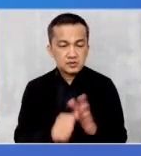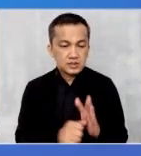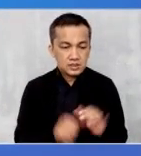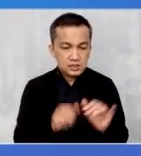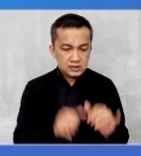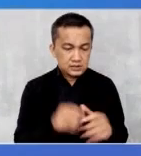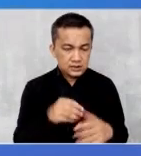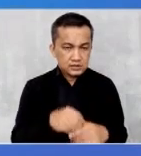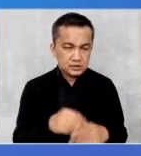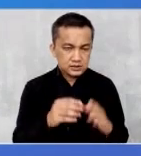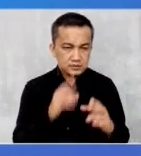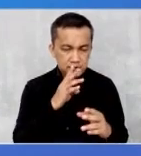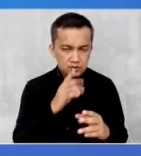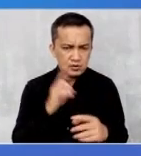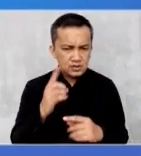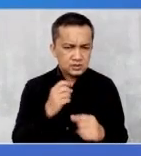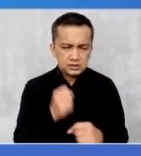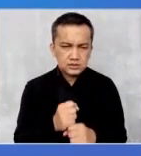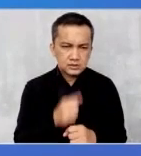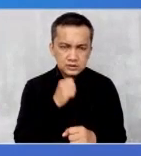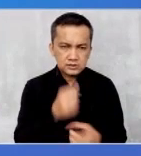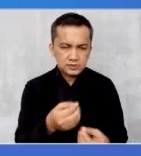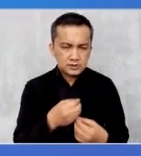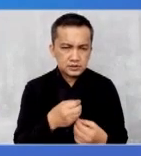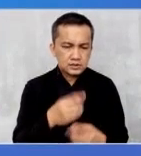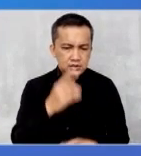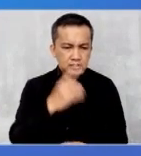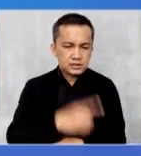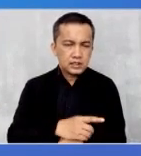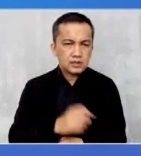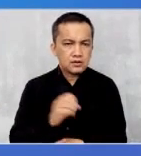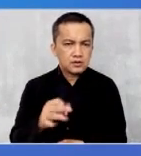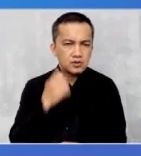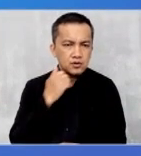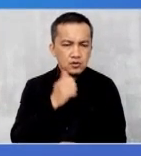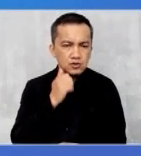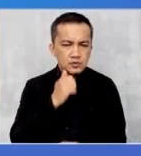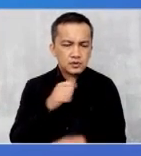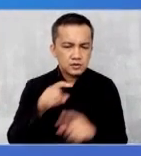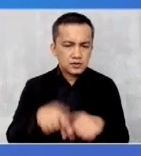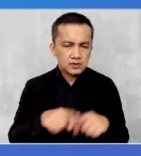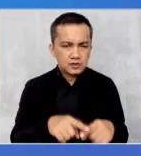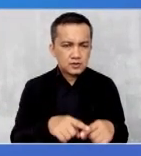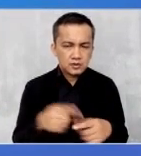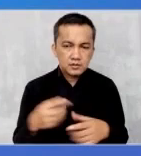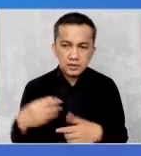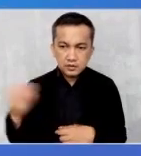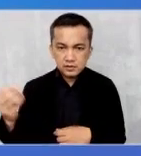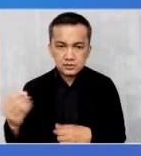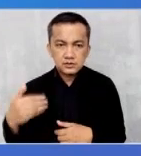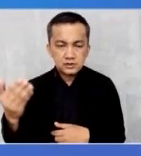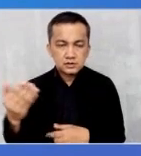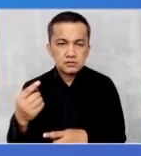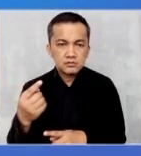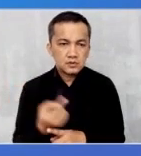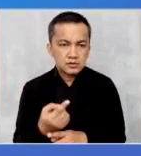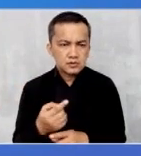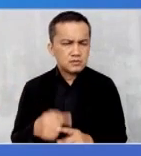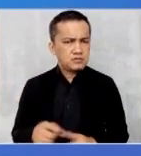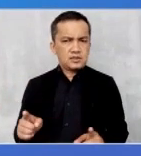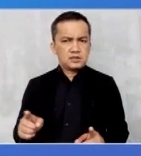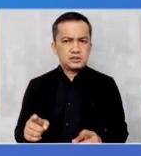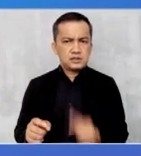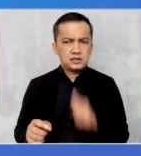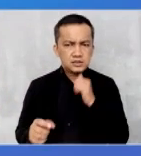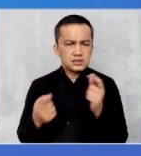1 year na ako sa amo ko pero hindi ako binibigyan ng day off. Lagi na lang ako pinapaasa ng amo ko na makakalabas ako sa susunod na buwan pero hindi naman